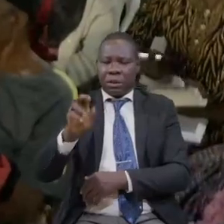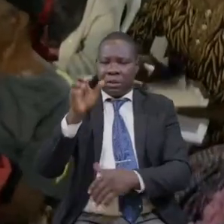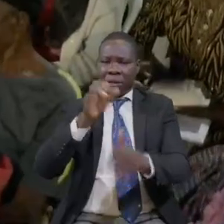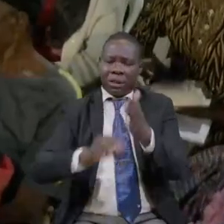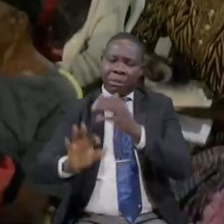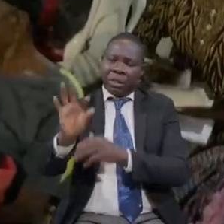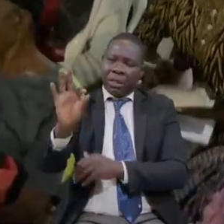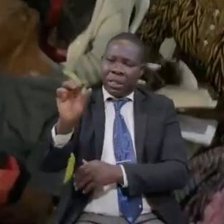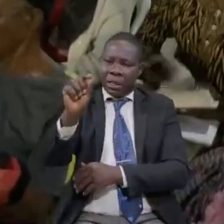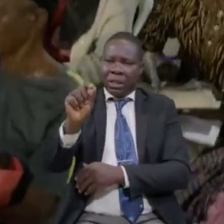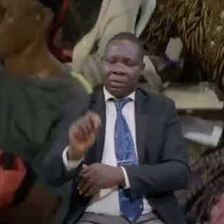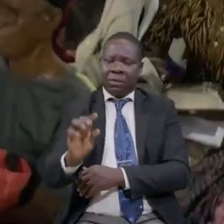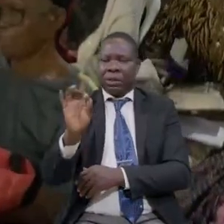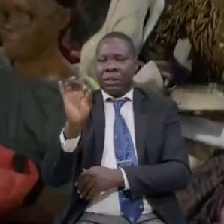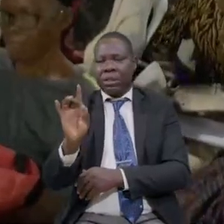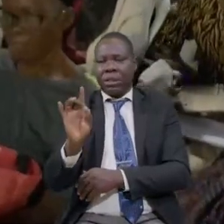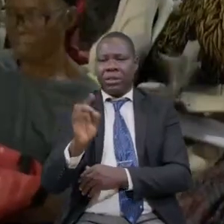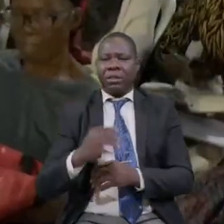2 Corinthiens chapitre 9.